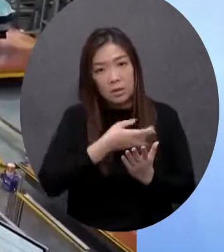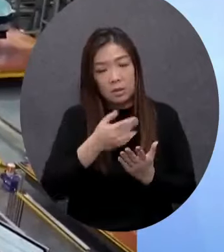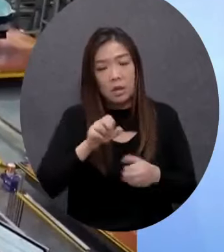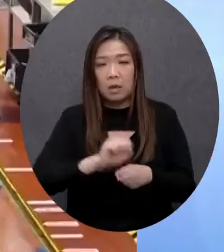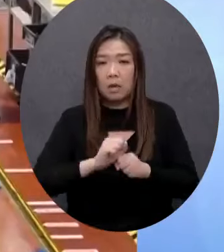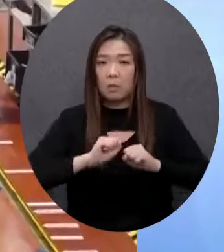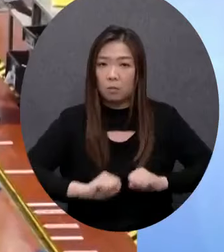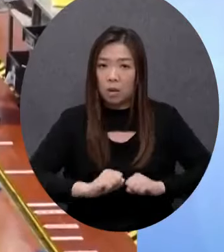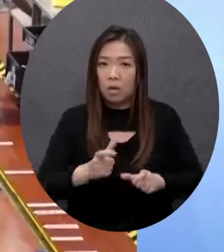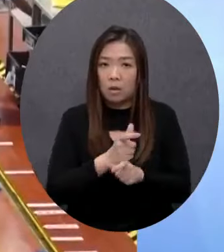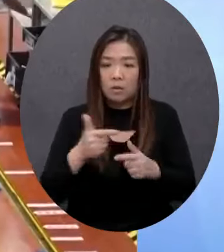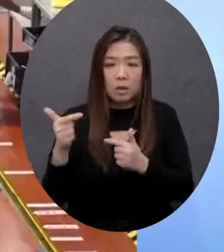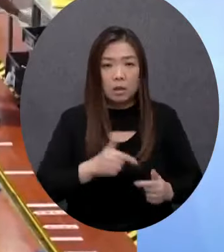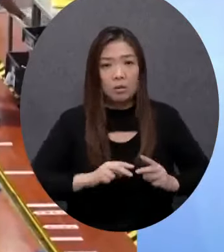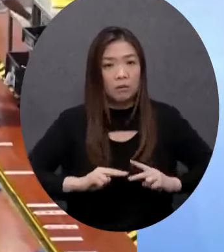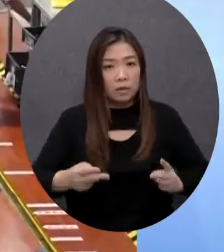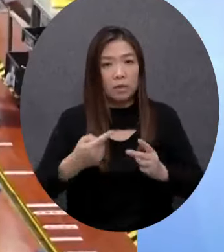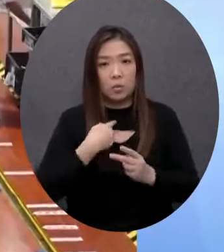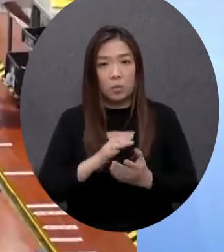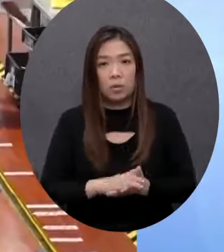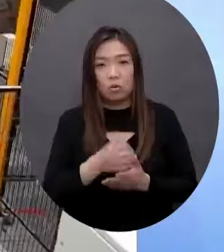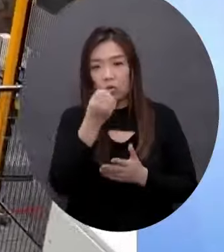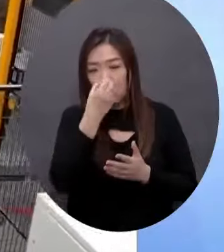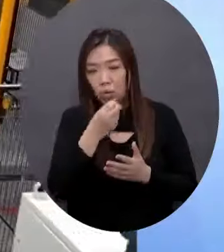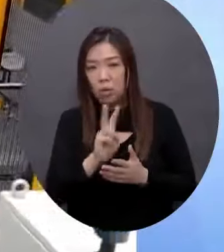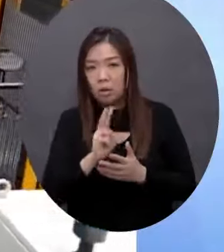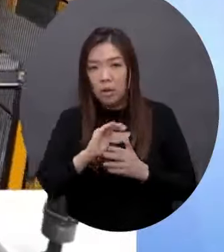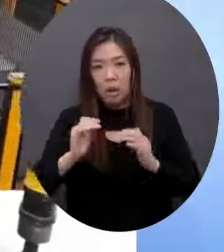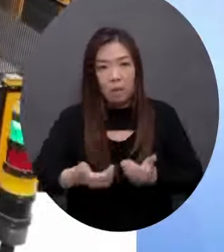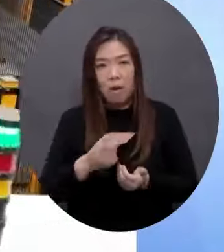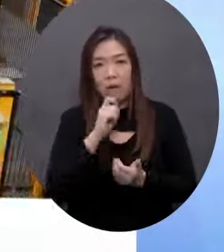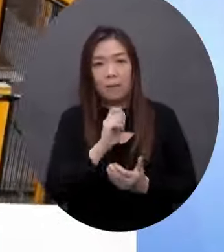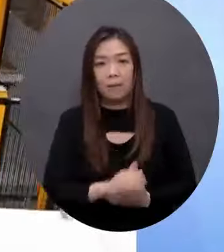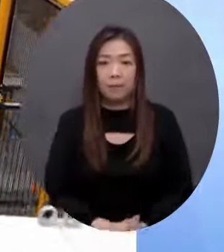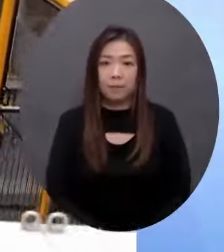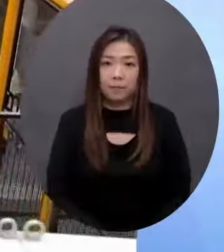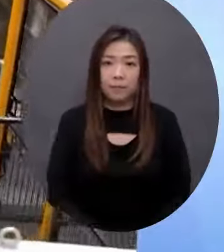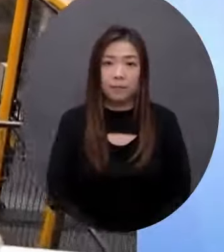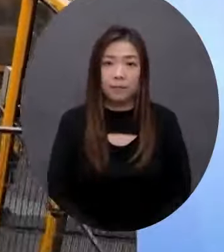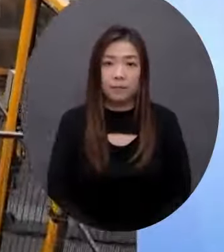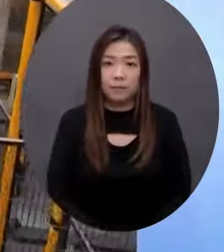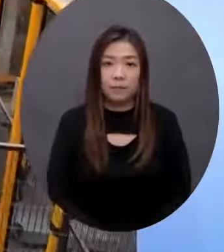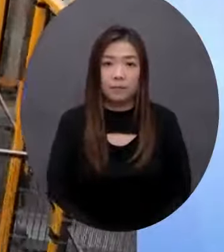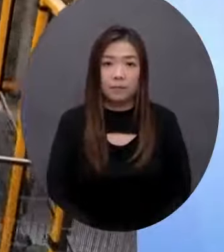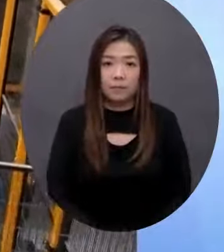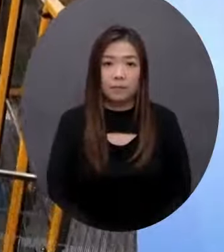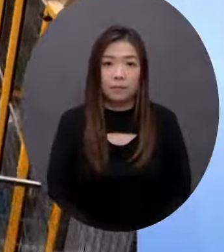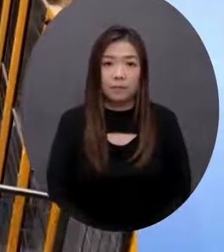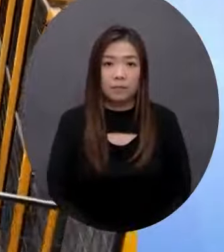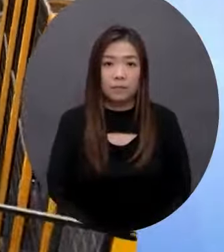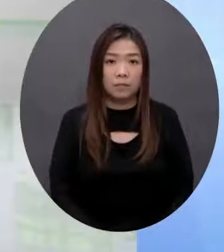經濟持續發展。香港自然亦都会受惠。香港电台记者梁家琪报道。